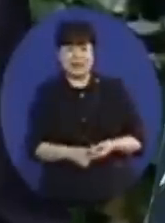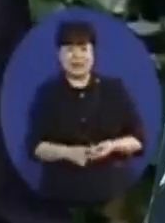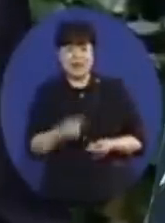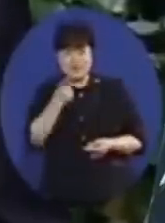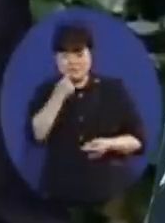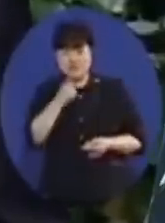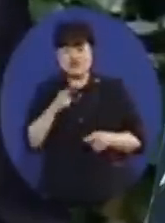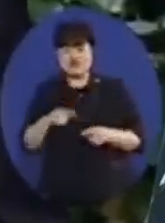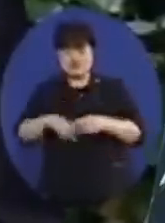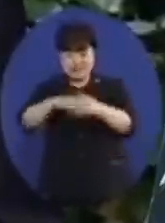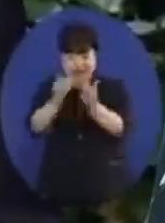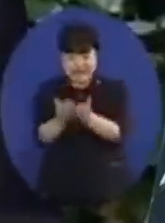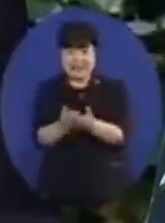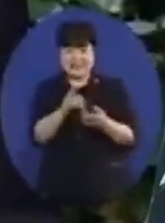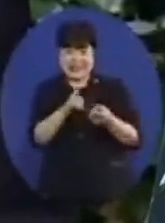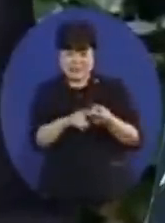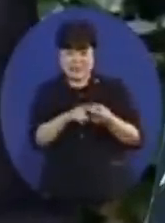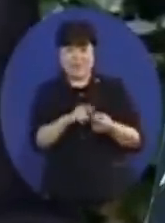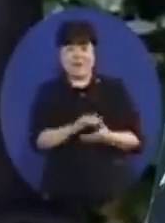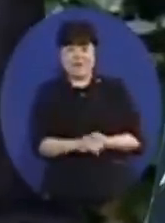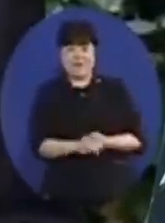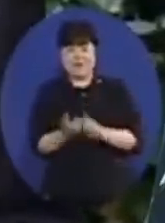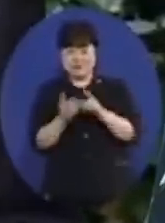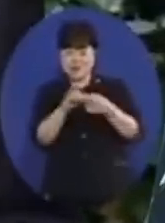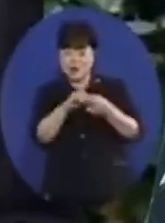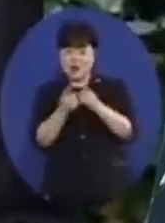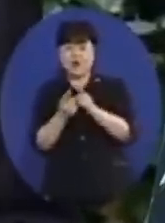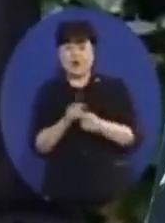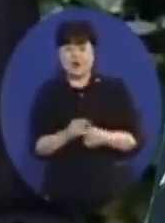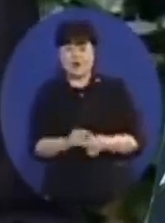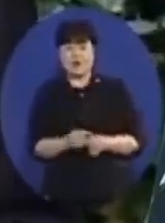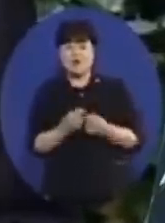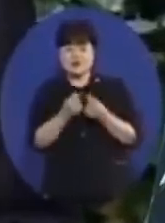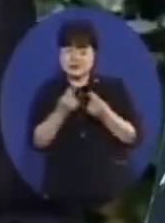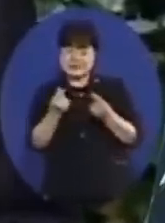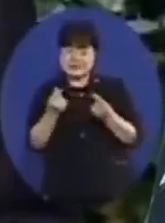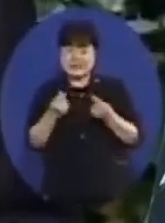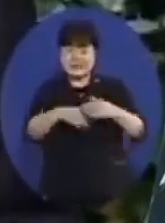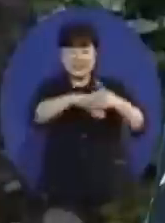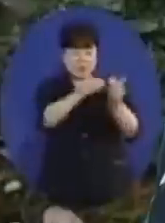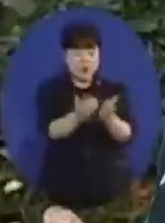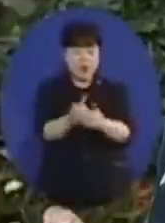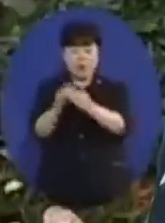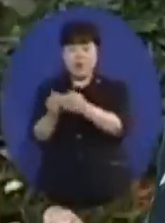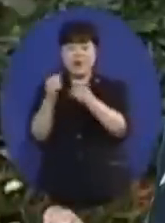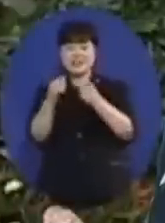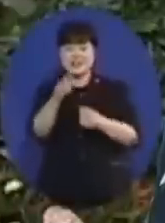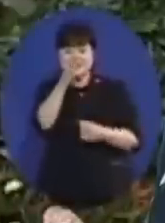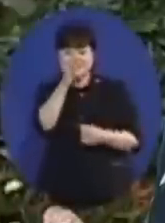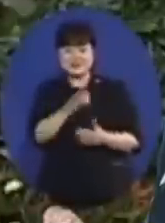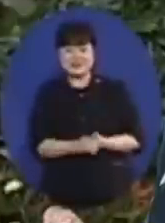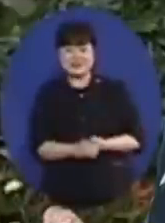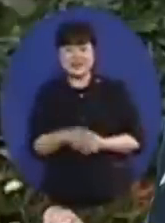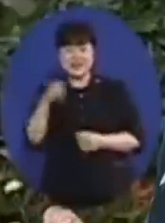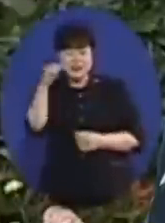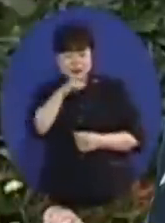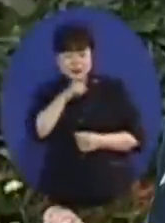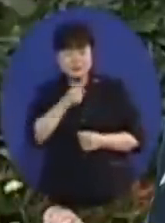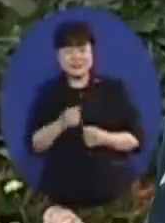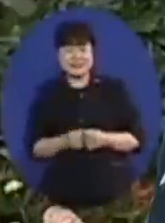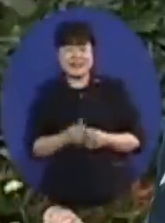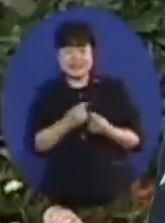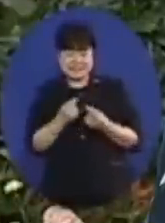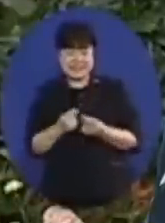민주당끼리 모이고 서로 끼리끼리 모이지 않습니까 취미가 같은 사람끼리